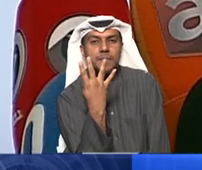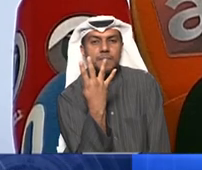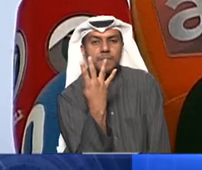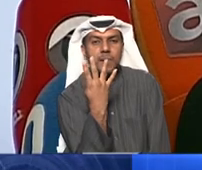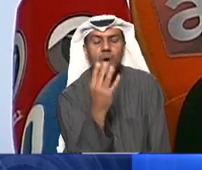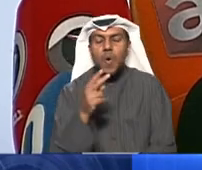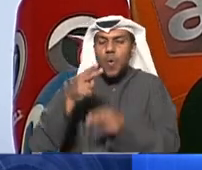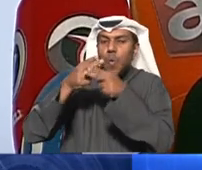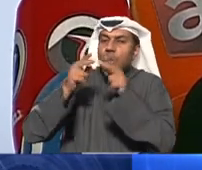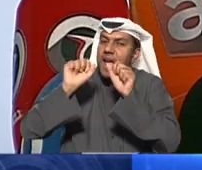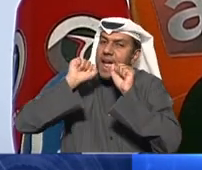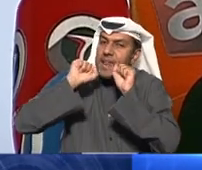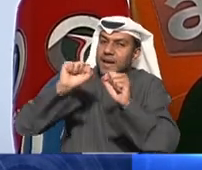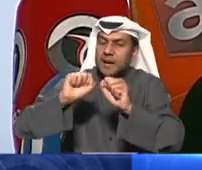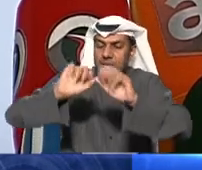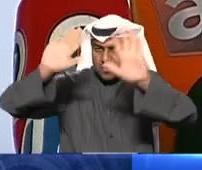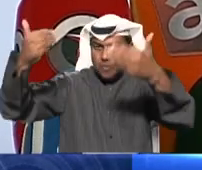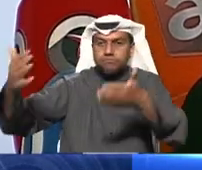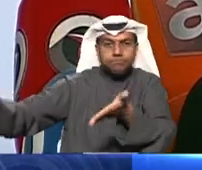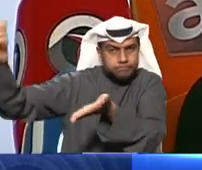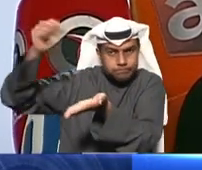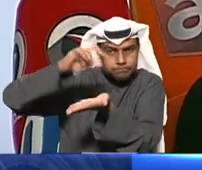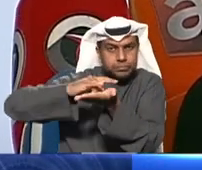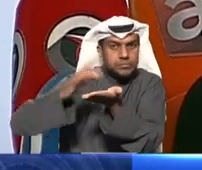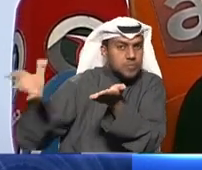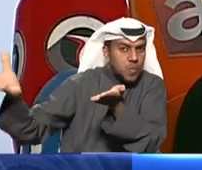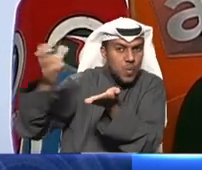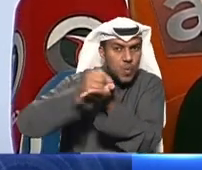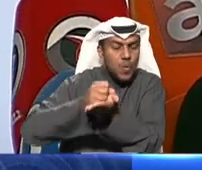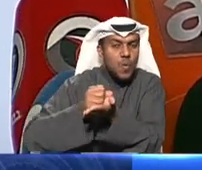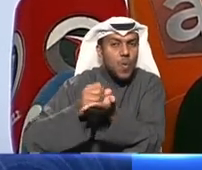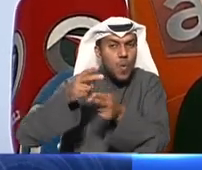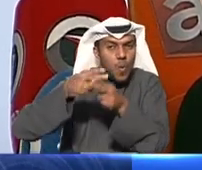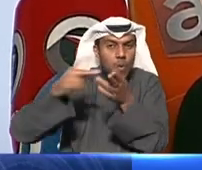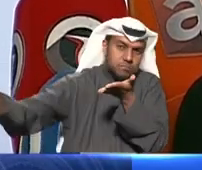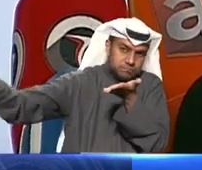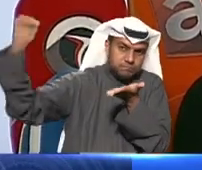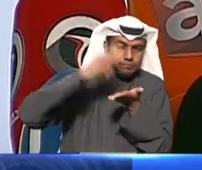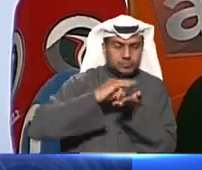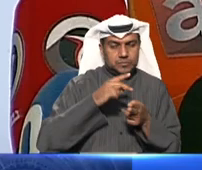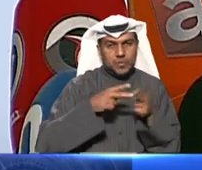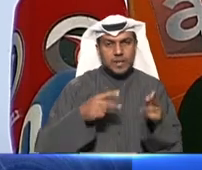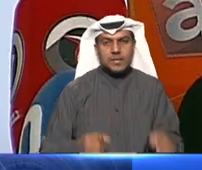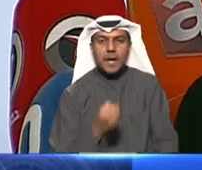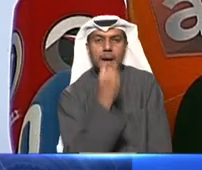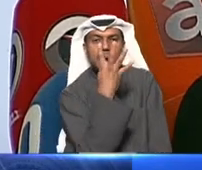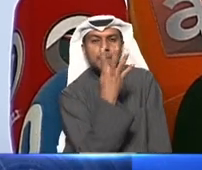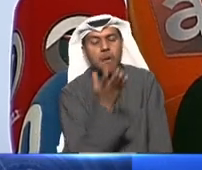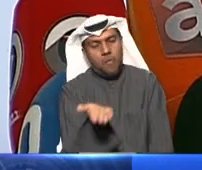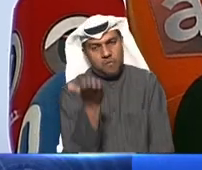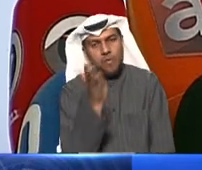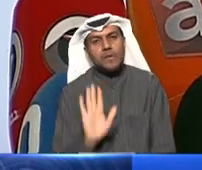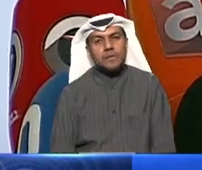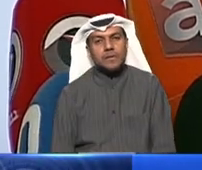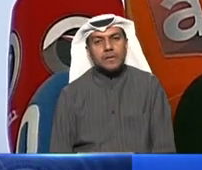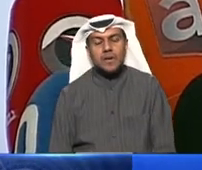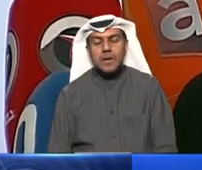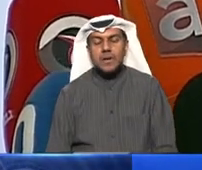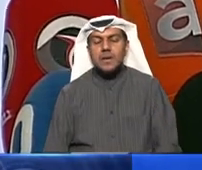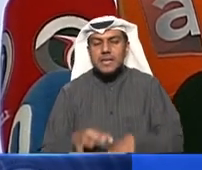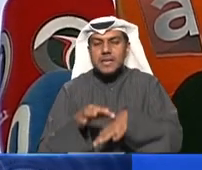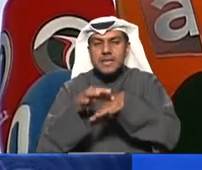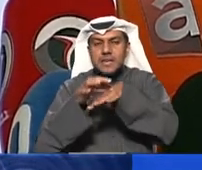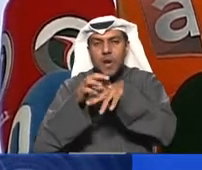الإسلامية بمجموع 434 راكب، كما تم أيضا استقبال